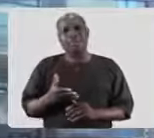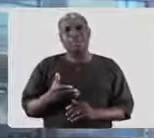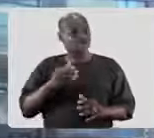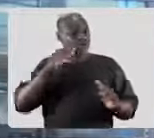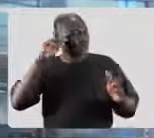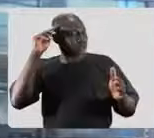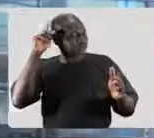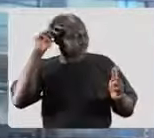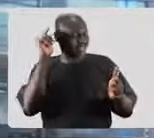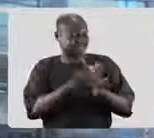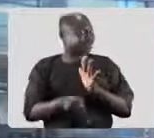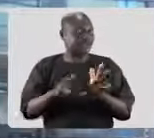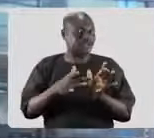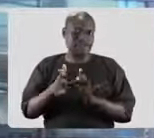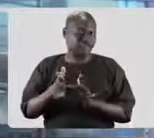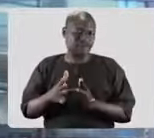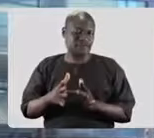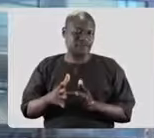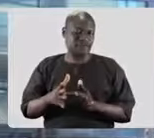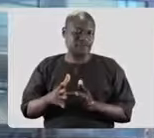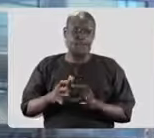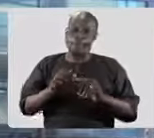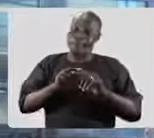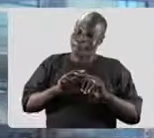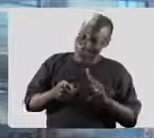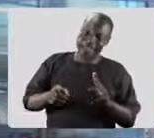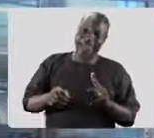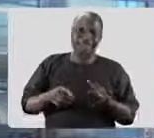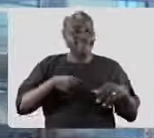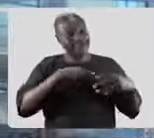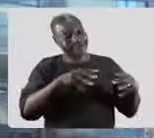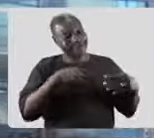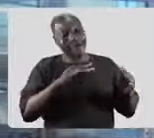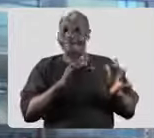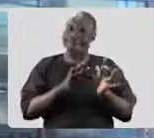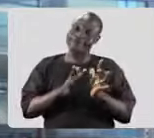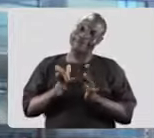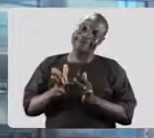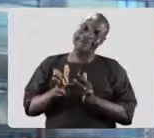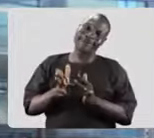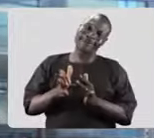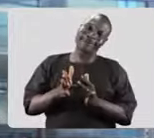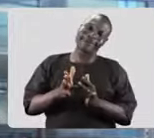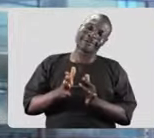dadoa ekobọ Yesu Kristo ensam nemu ono ne koton Awurade Yesu Kristo